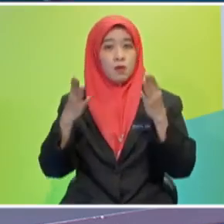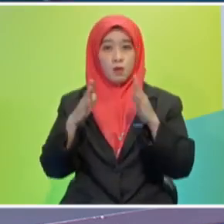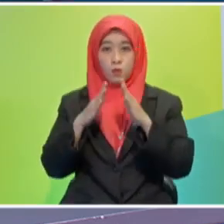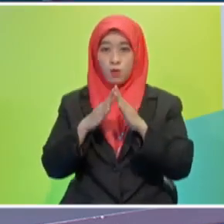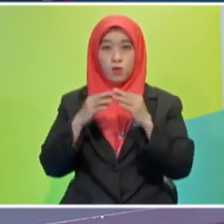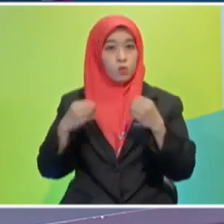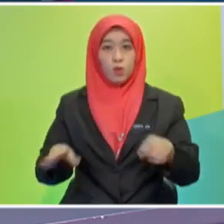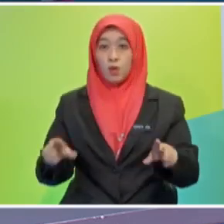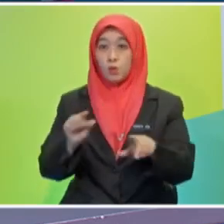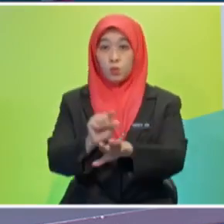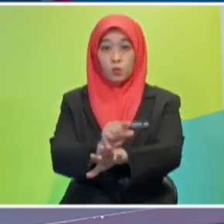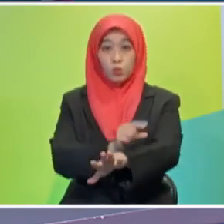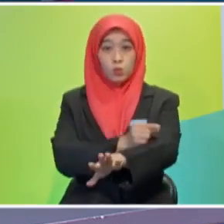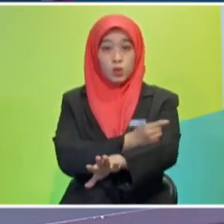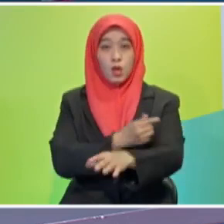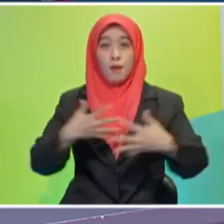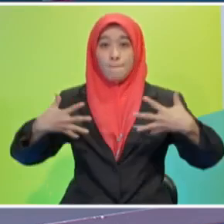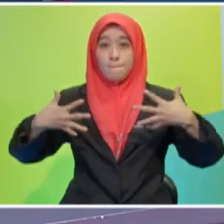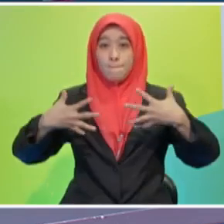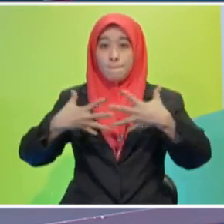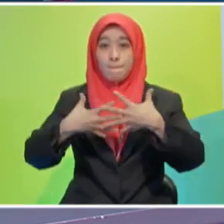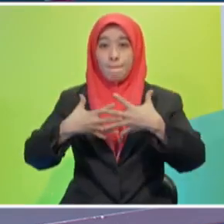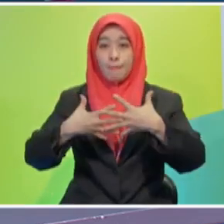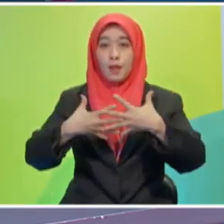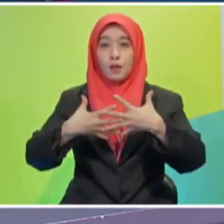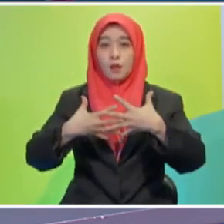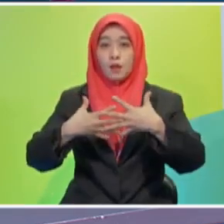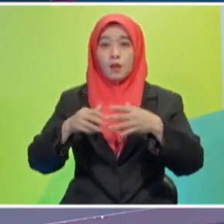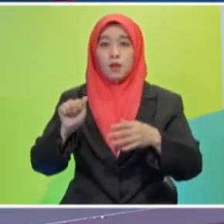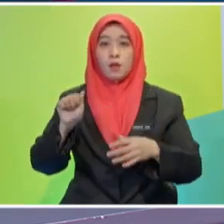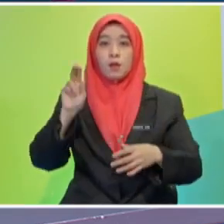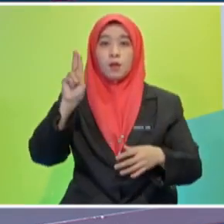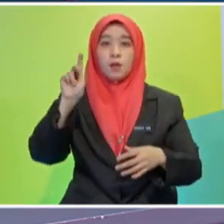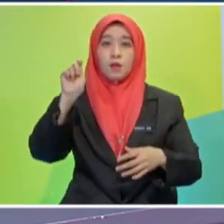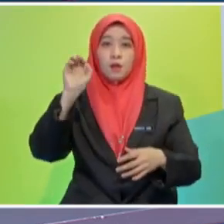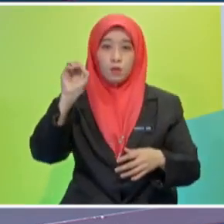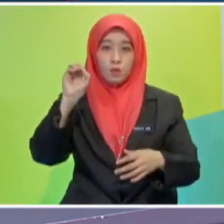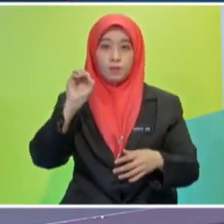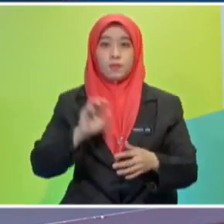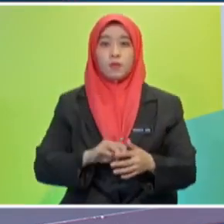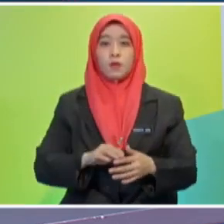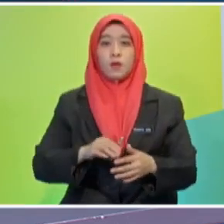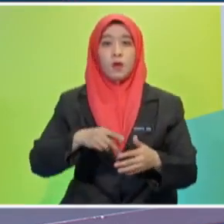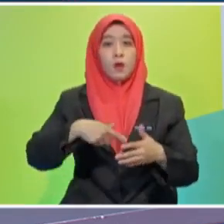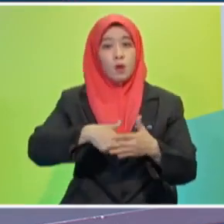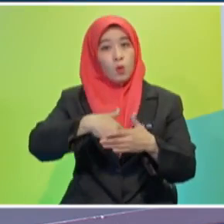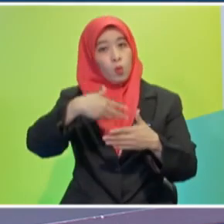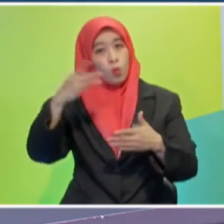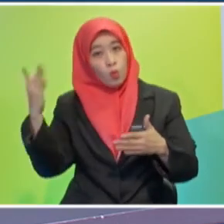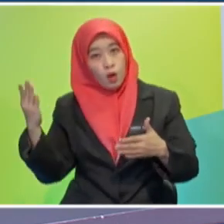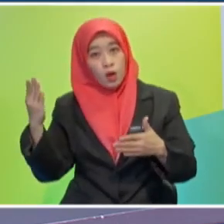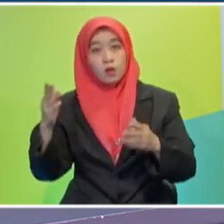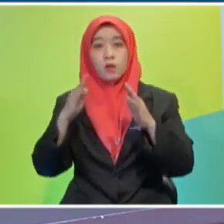menggunakan pagar automatik. Di mana daripada luar rumah dia tekan